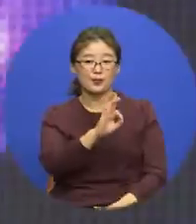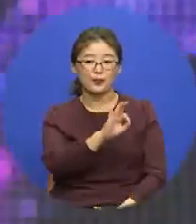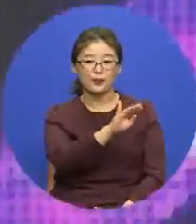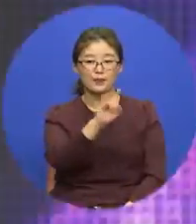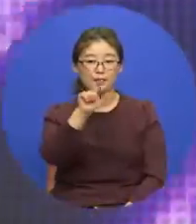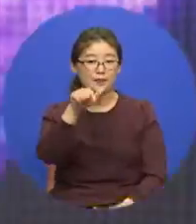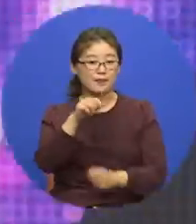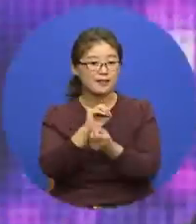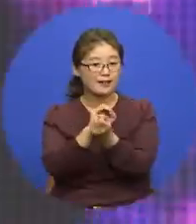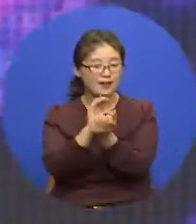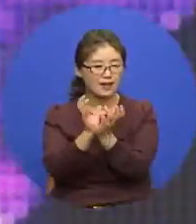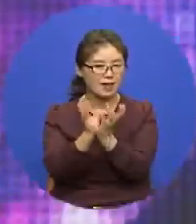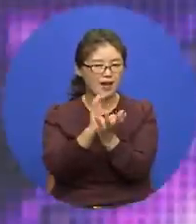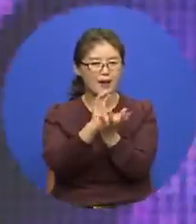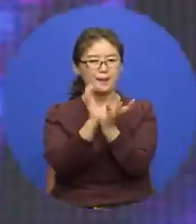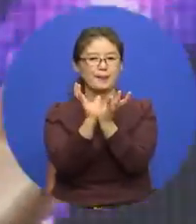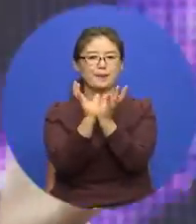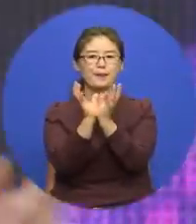동백꽃이 피고